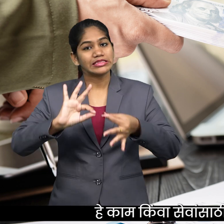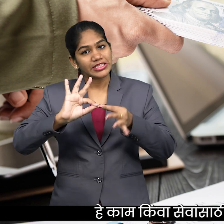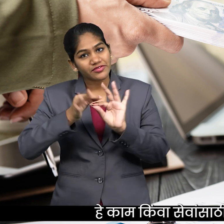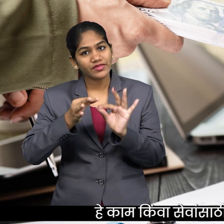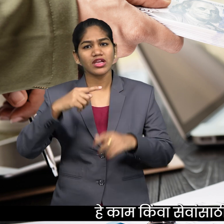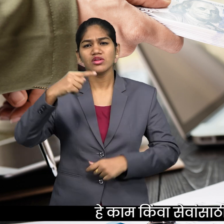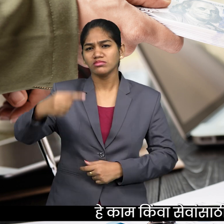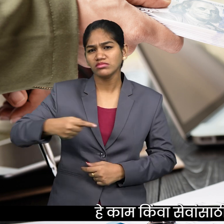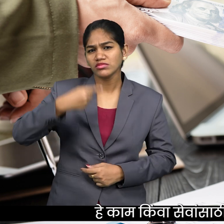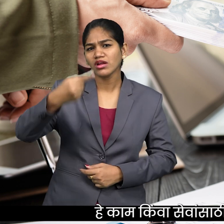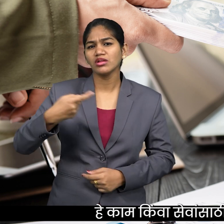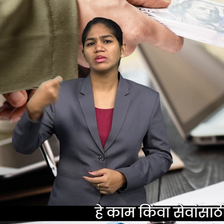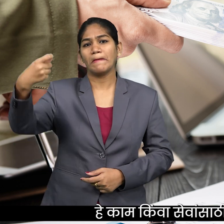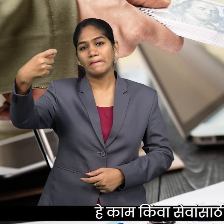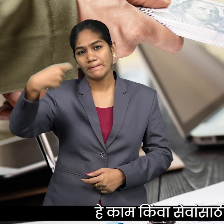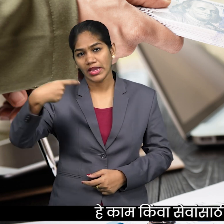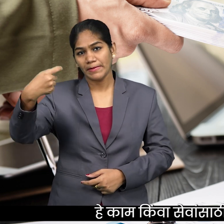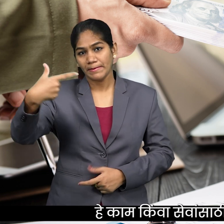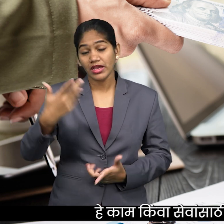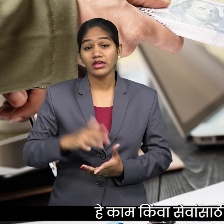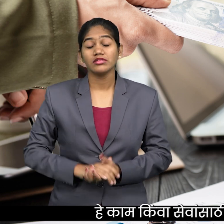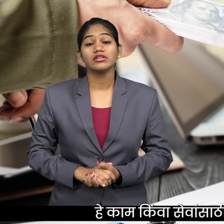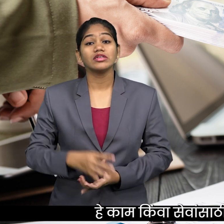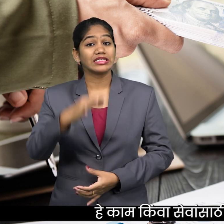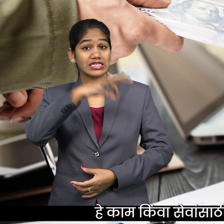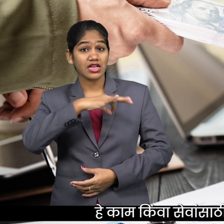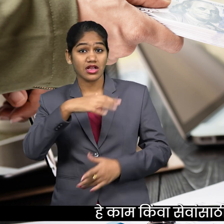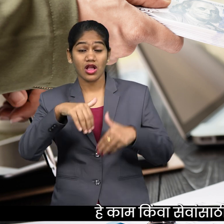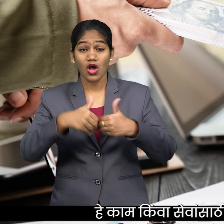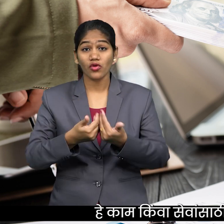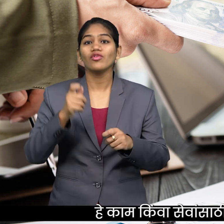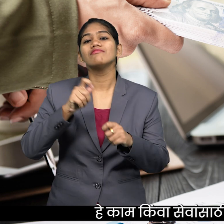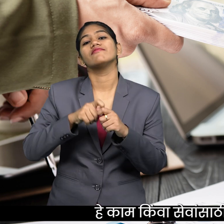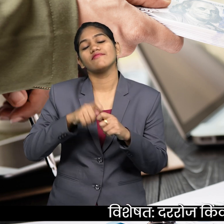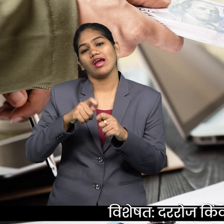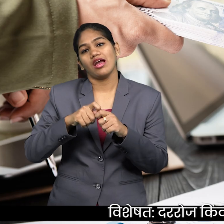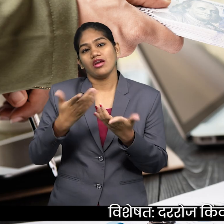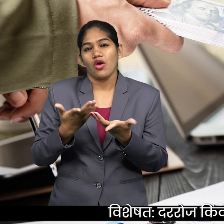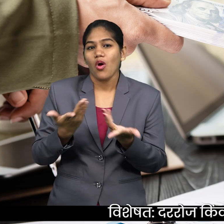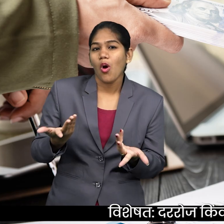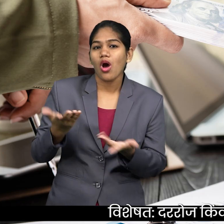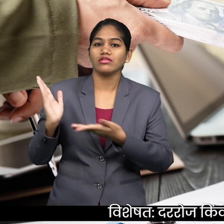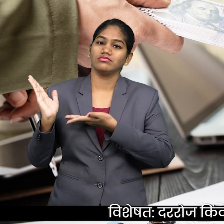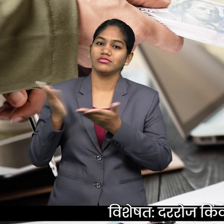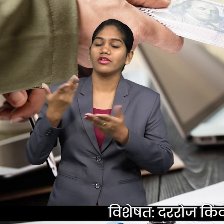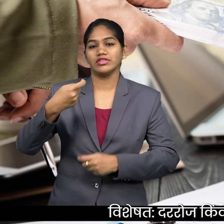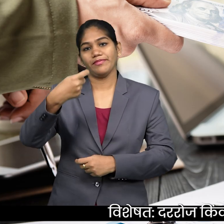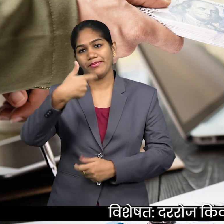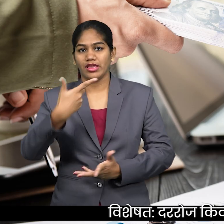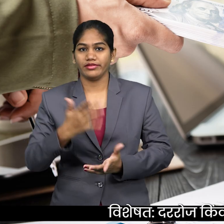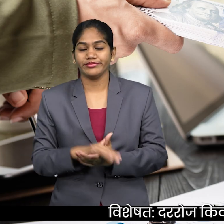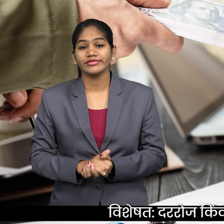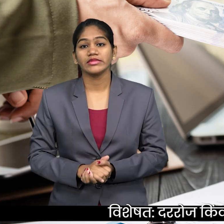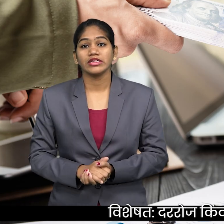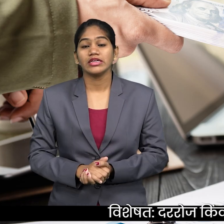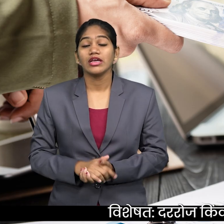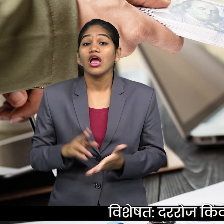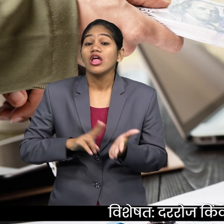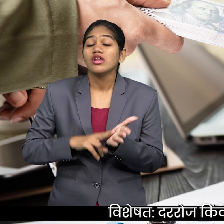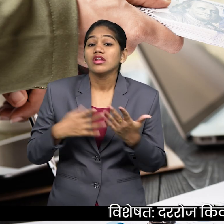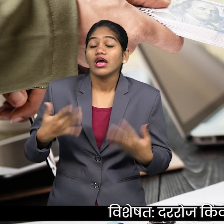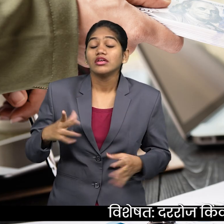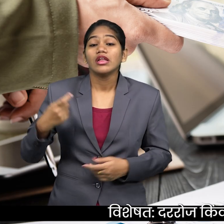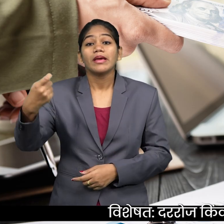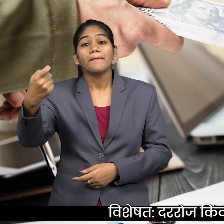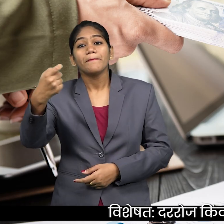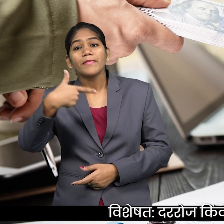हे काम किंवा सेवांसाठी मिळवलेले निश्चित नियमित पेमेंट, विशेषतः दररोज किंवा साप्ताहिक आधारावर